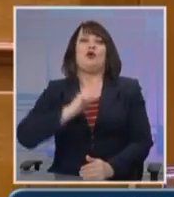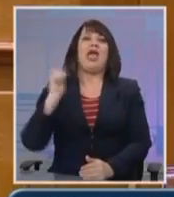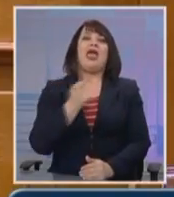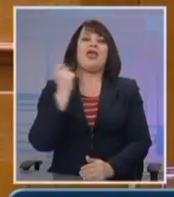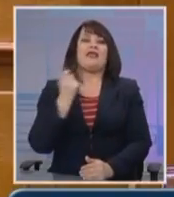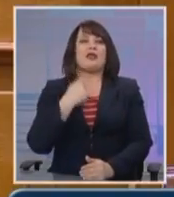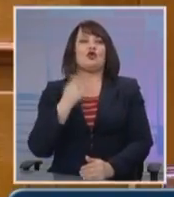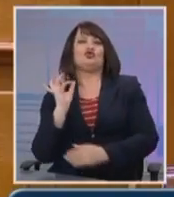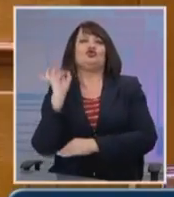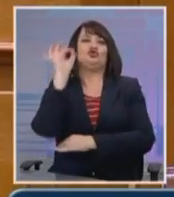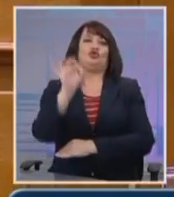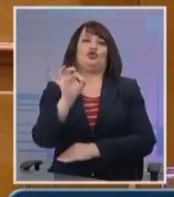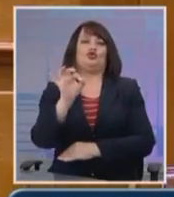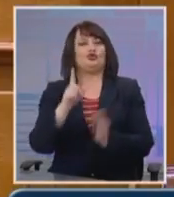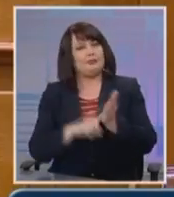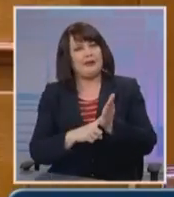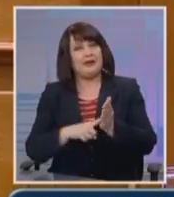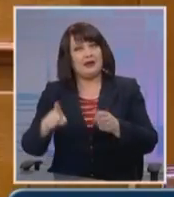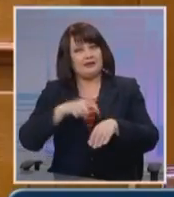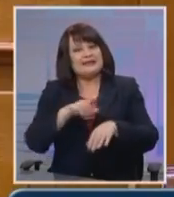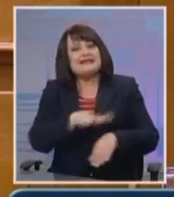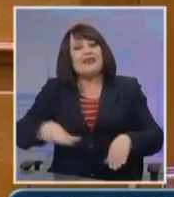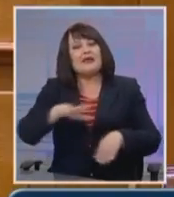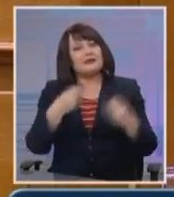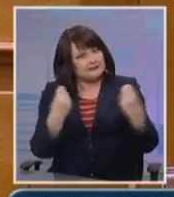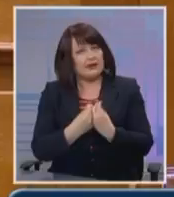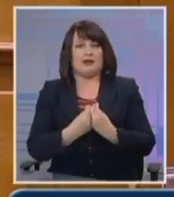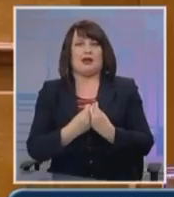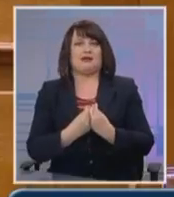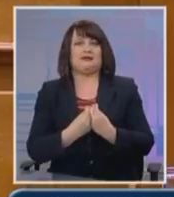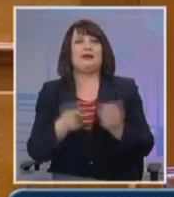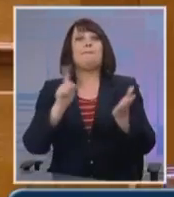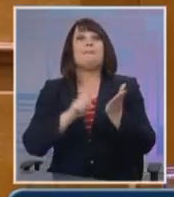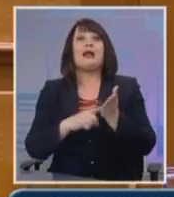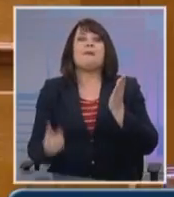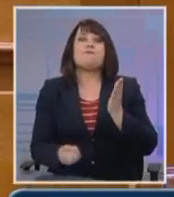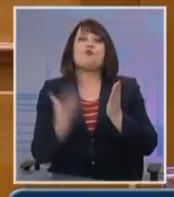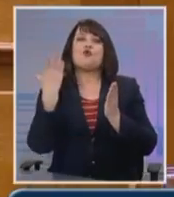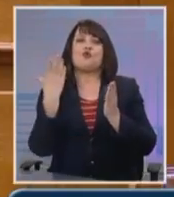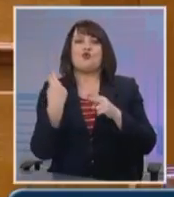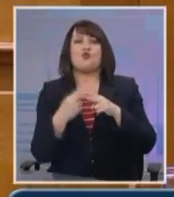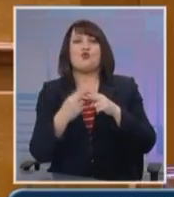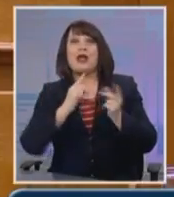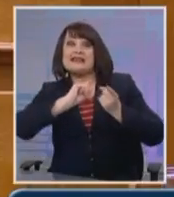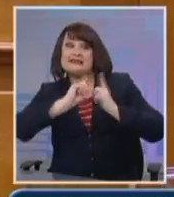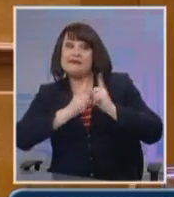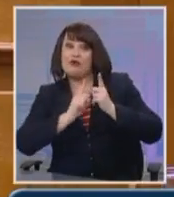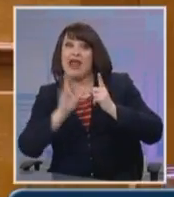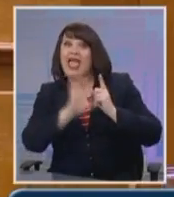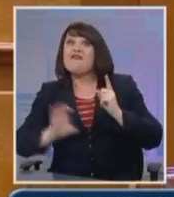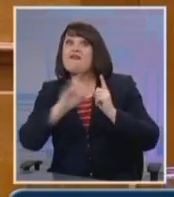οι συνθήκες είναι όριμες για μια νέα μεγάλη συμφωνία με τους Ευρωπαίους εταίρους